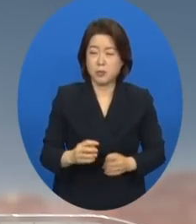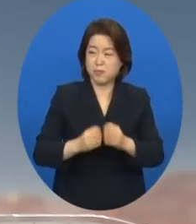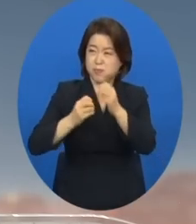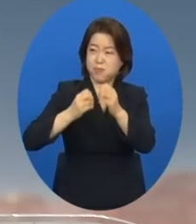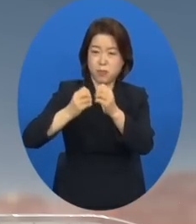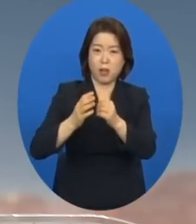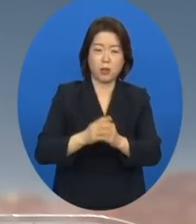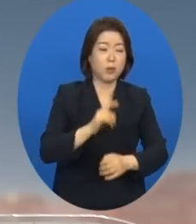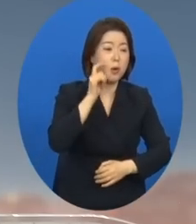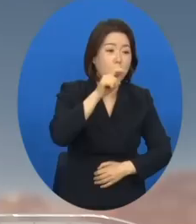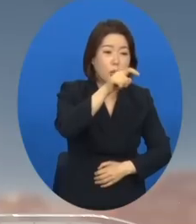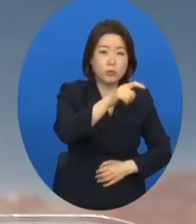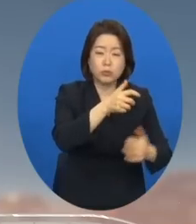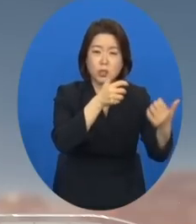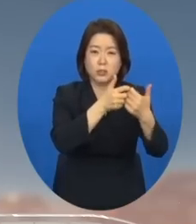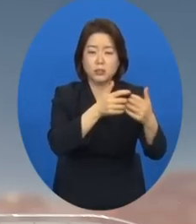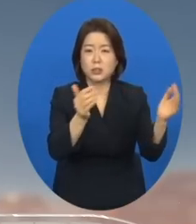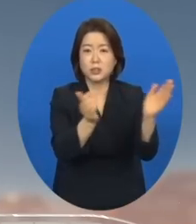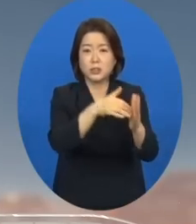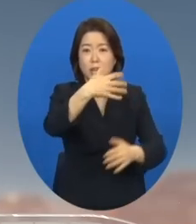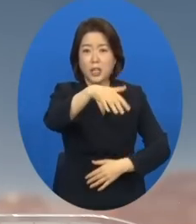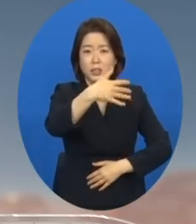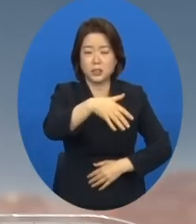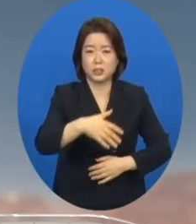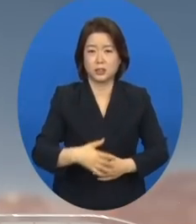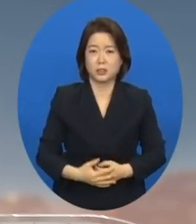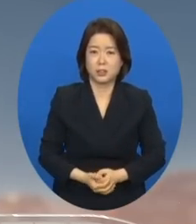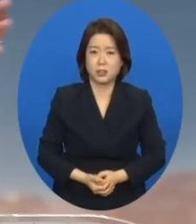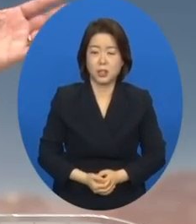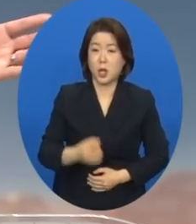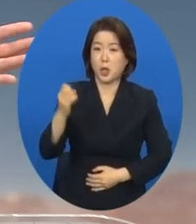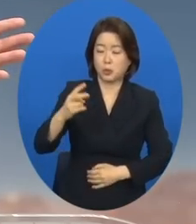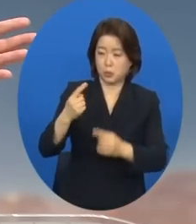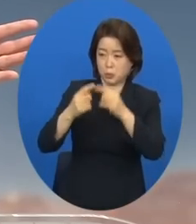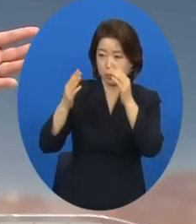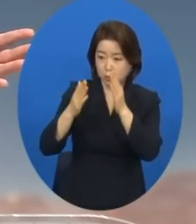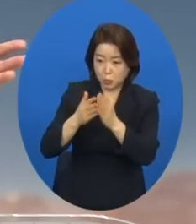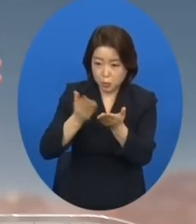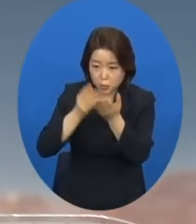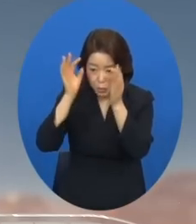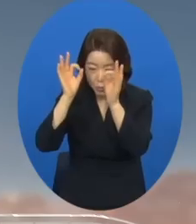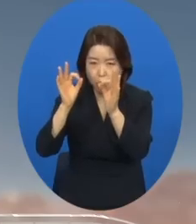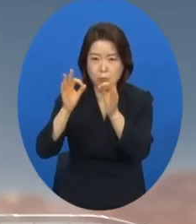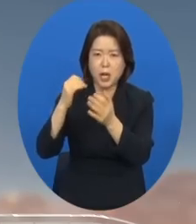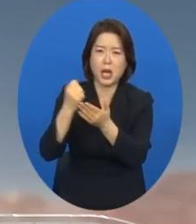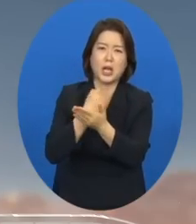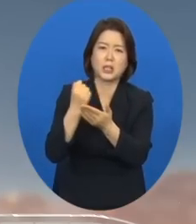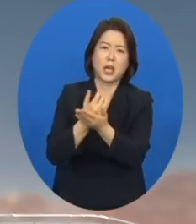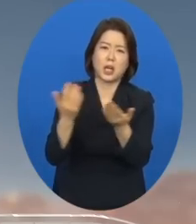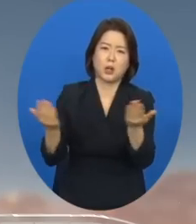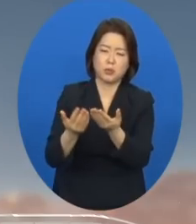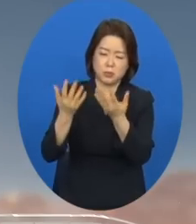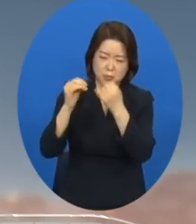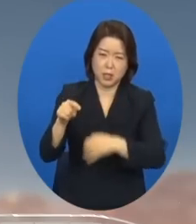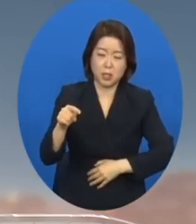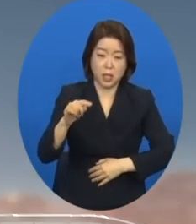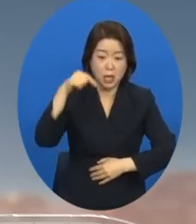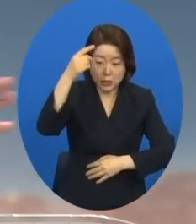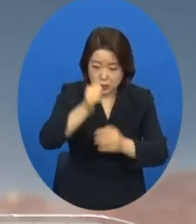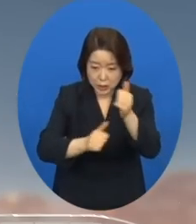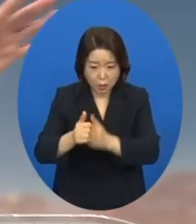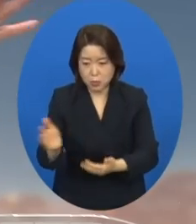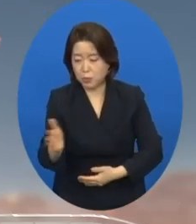계속 우크라이나 전쟁이 끝나지 않고 있지요 또한 교회의 소식을 보면 참 안타까운 소식들 다음 세대가 잘 보이지